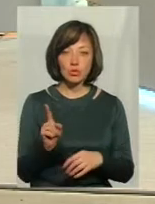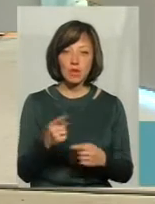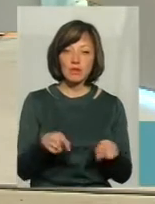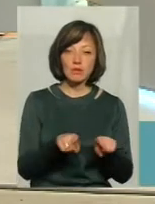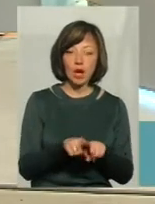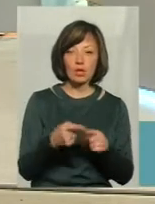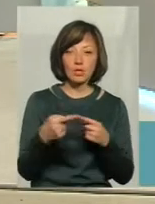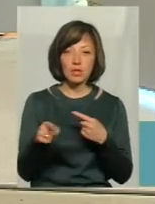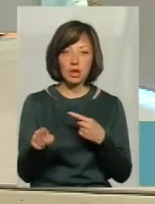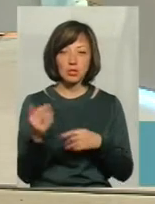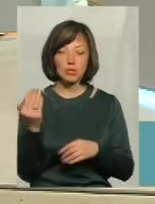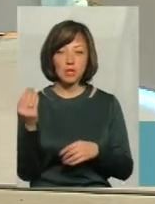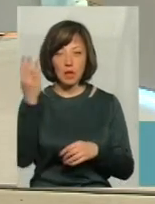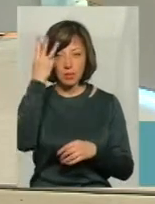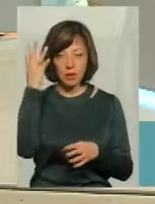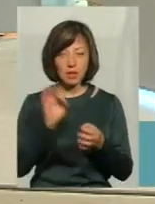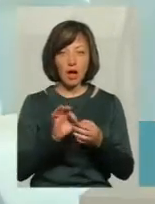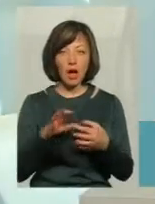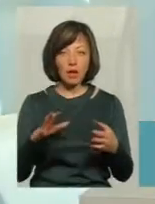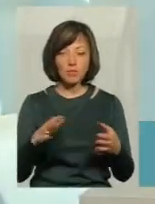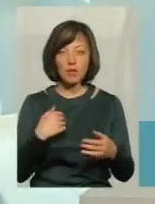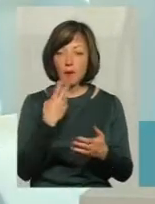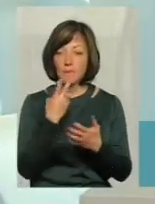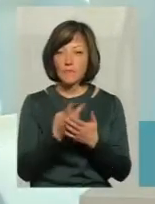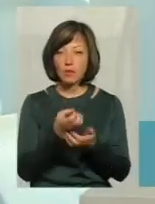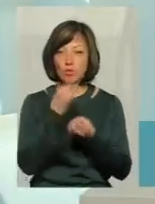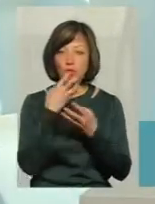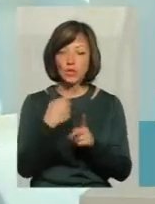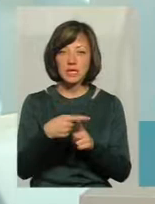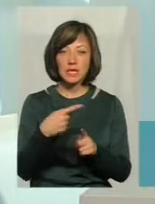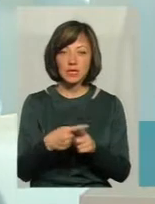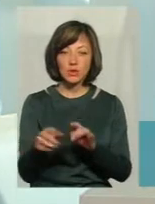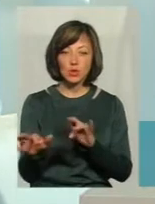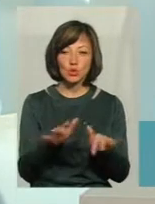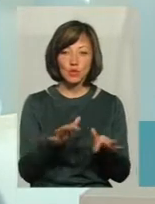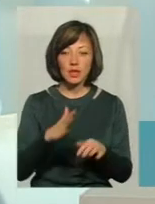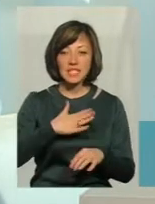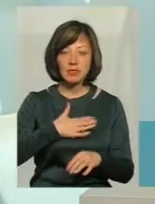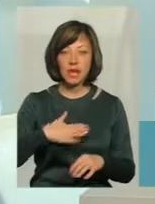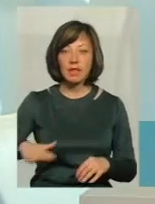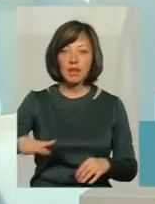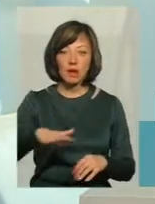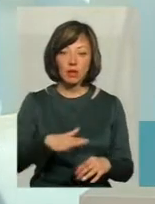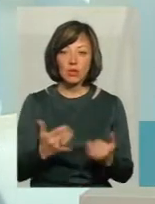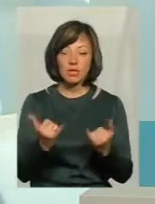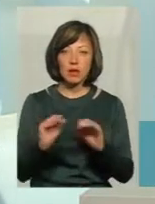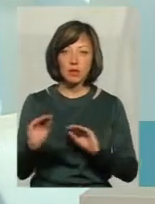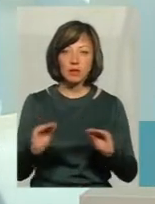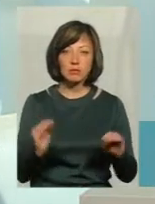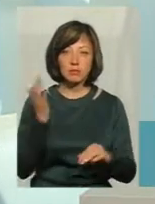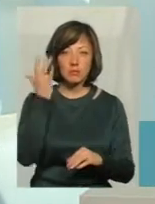чи інакше, навіть зі сторони Хмельницької атомної, я бачу позитивні зрушення, тобто і на своїй території вони зараз облаштовують, мають